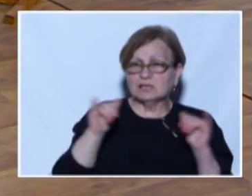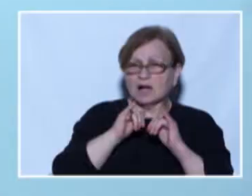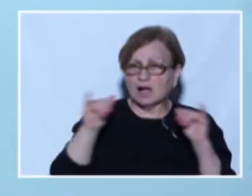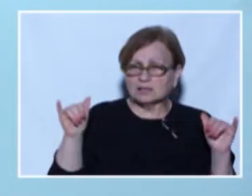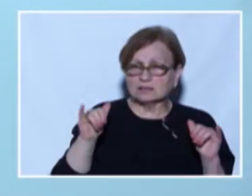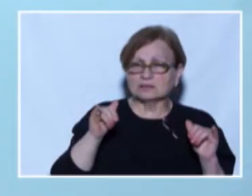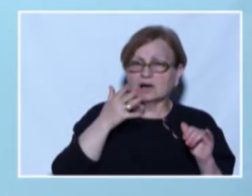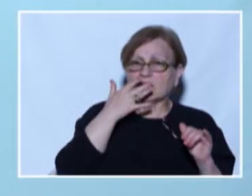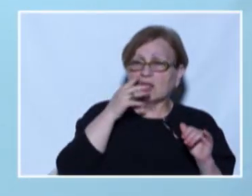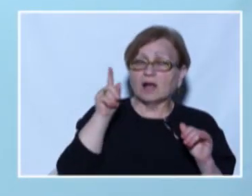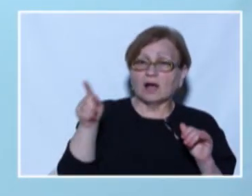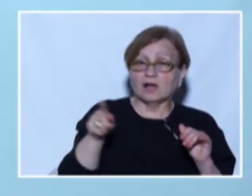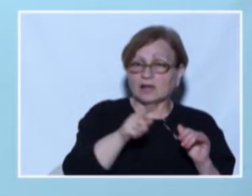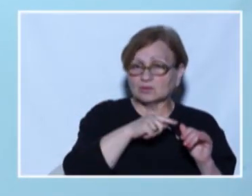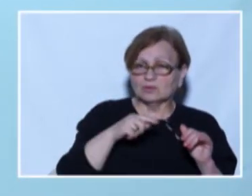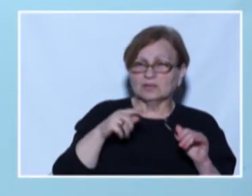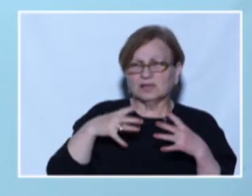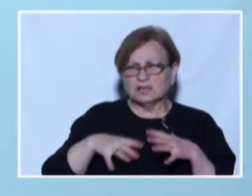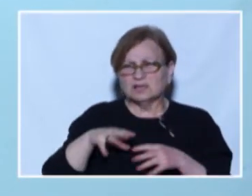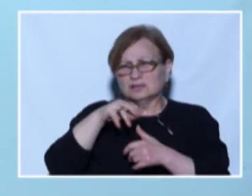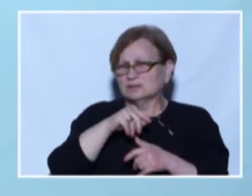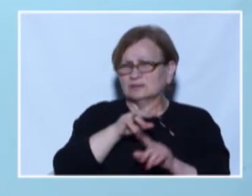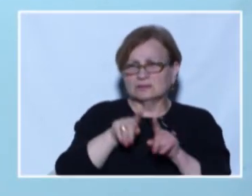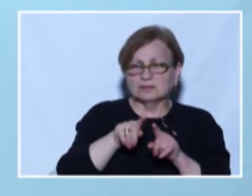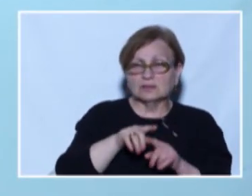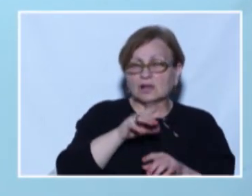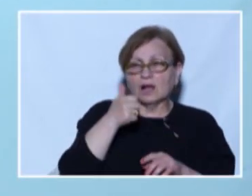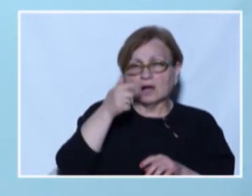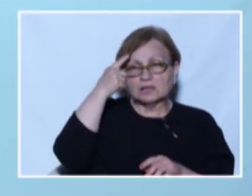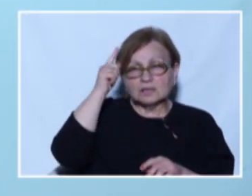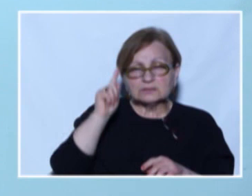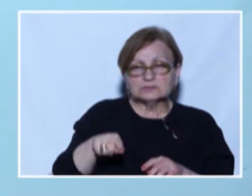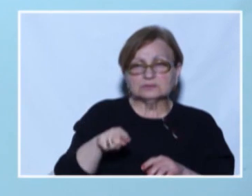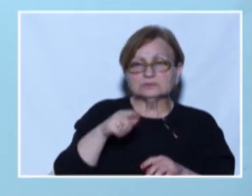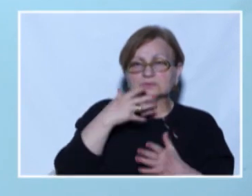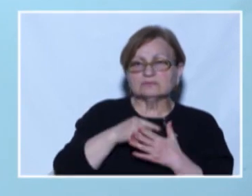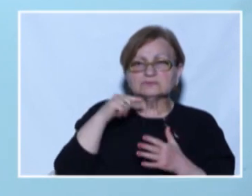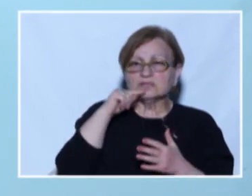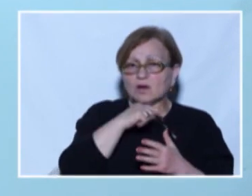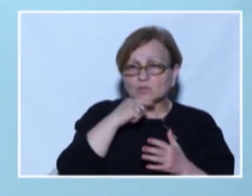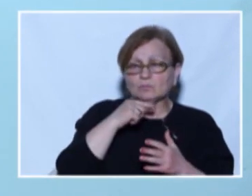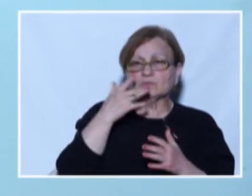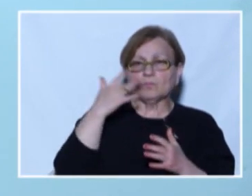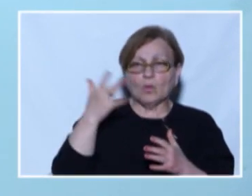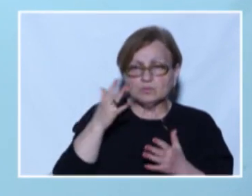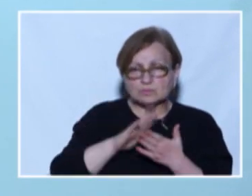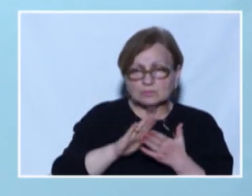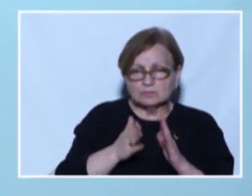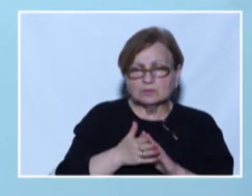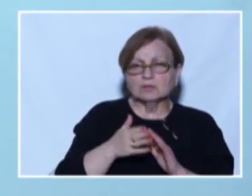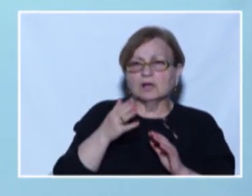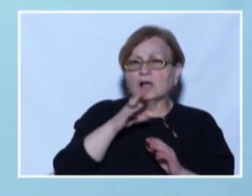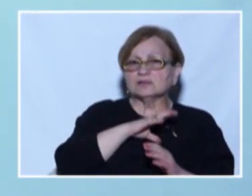ყოველი ერი იქამდის, რომ კარგად ესმოდეს თავისი ეკონომიკური, პოლიტიკური მდგომარეობა, თავისი